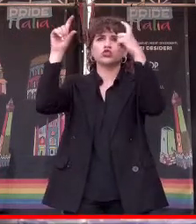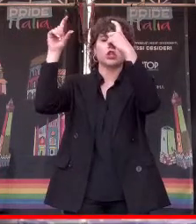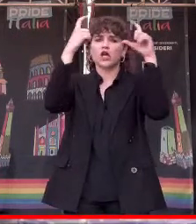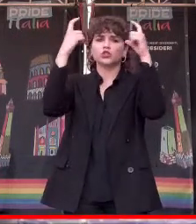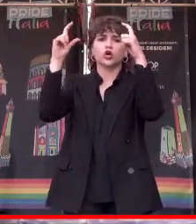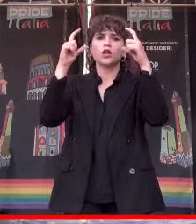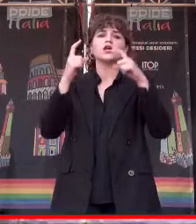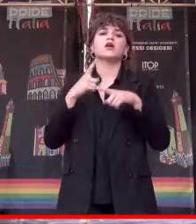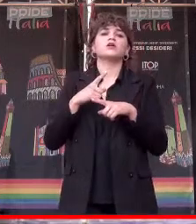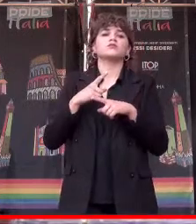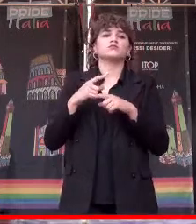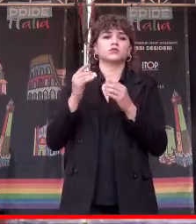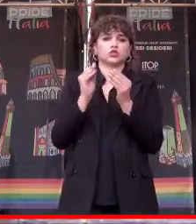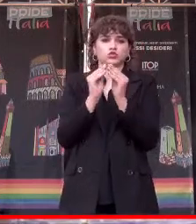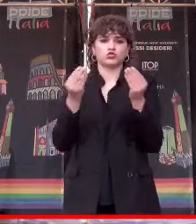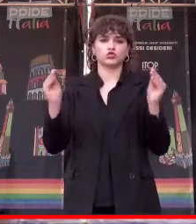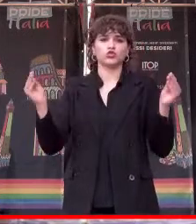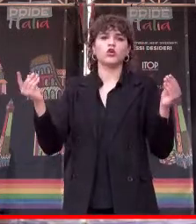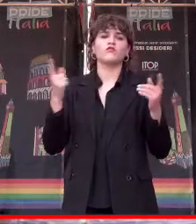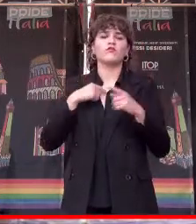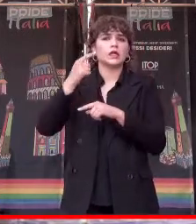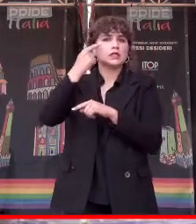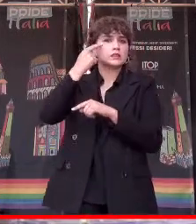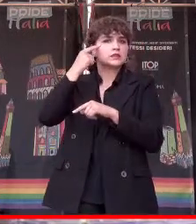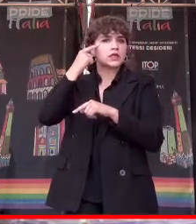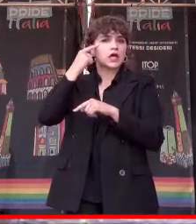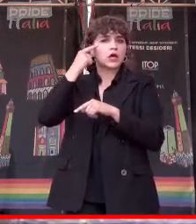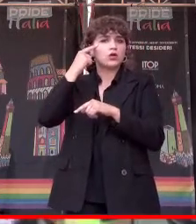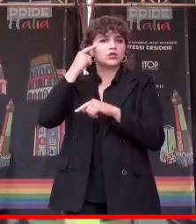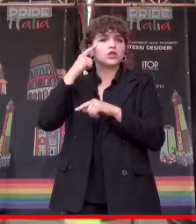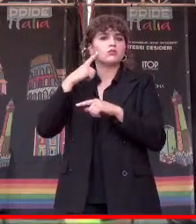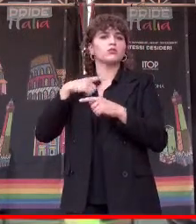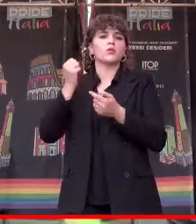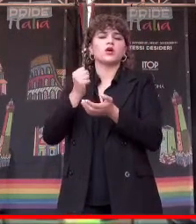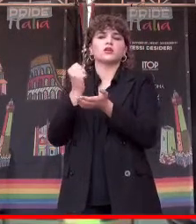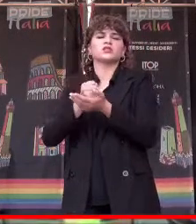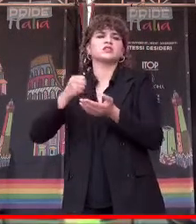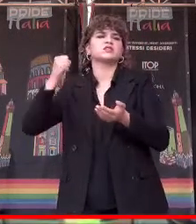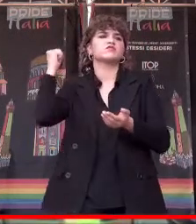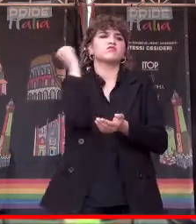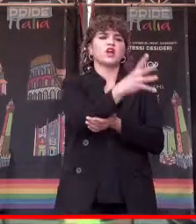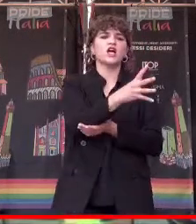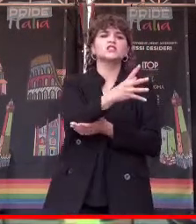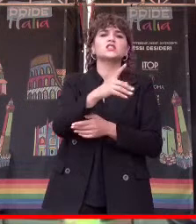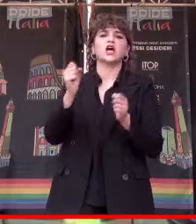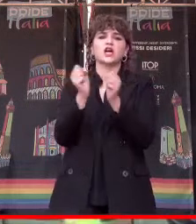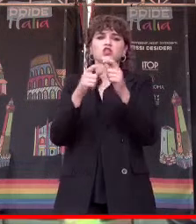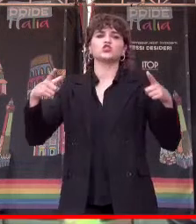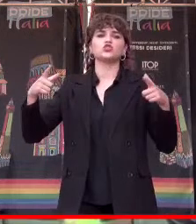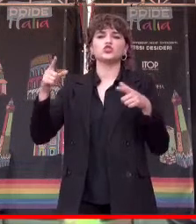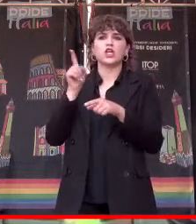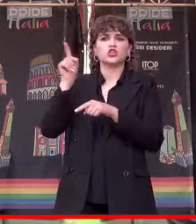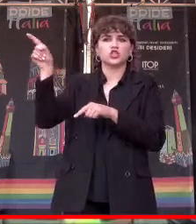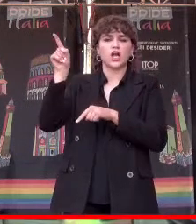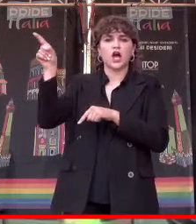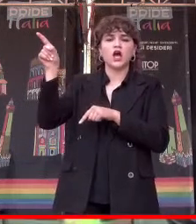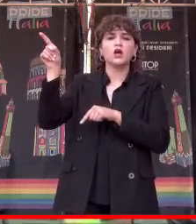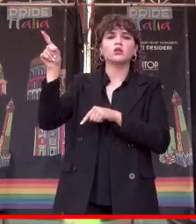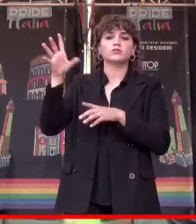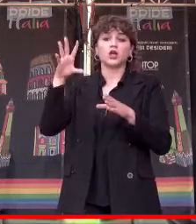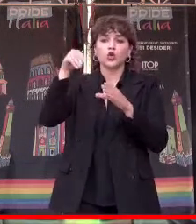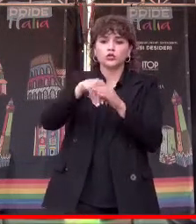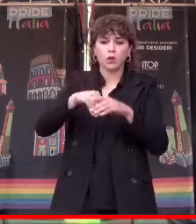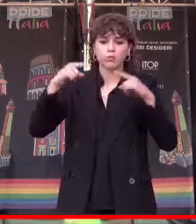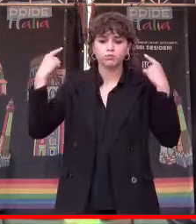di Down, che erano stati sfrattati da Cinecittà. Ecco, io credo che anche questo significhi fare inclusione, no? Provare a dare